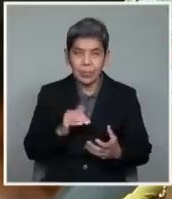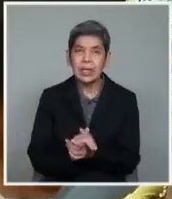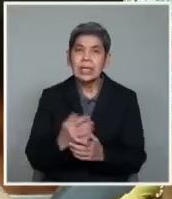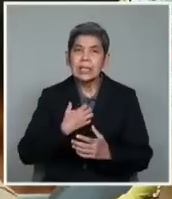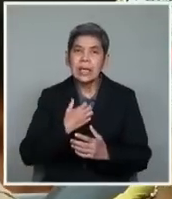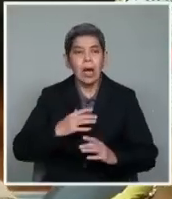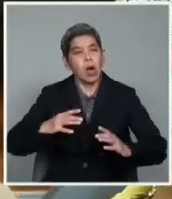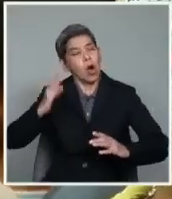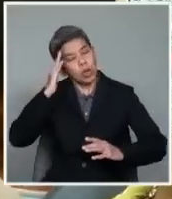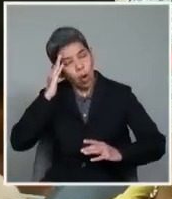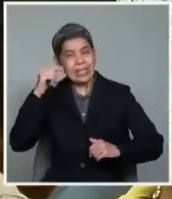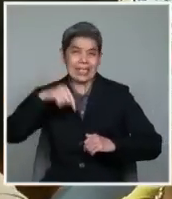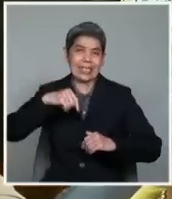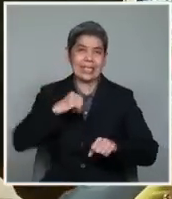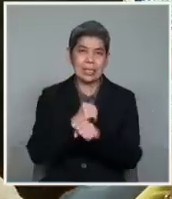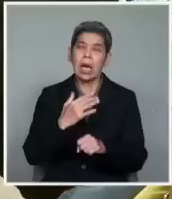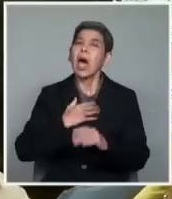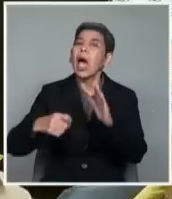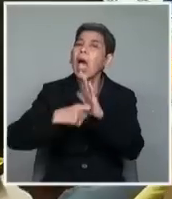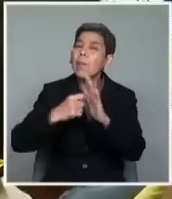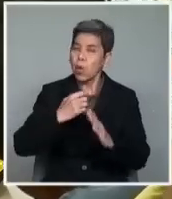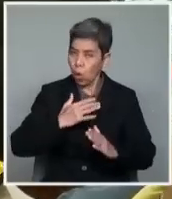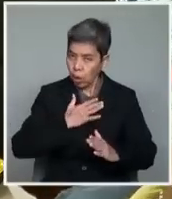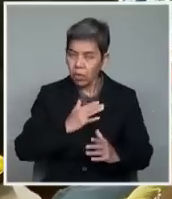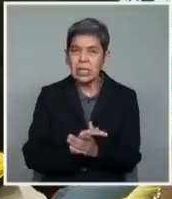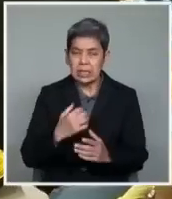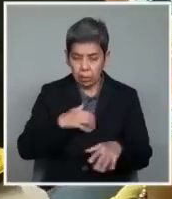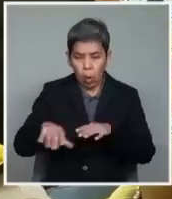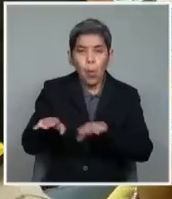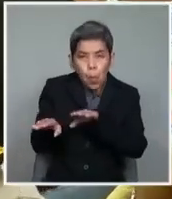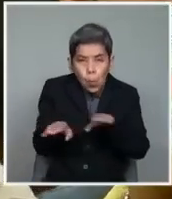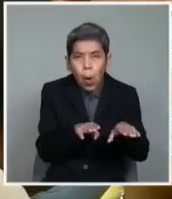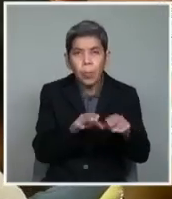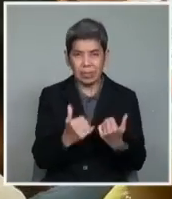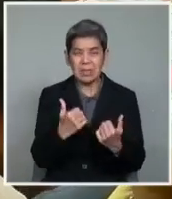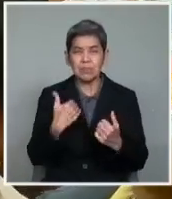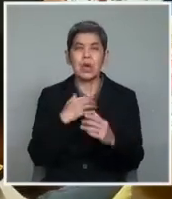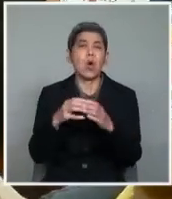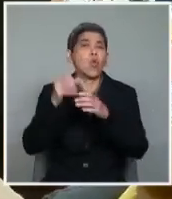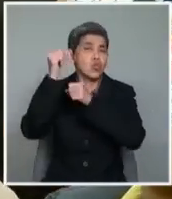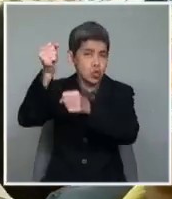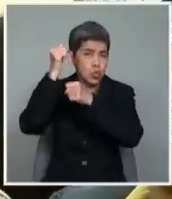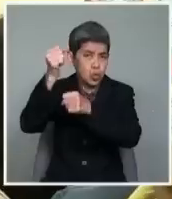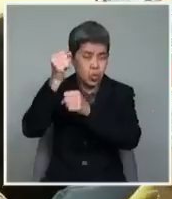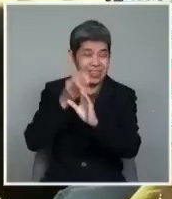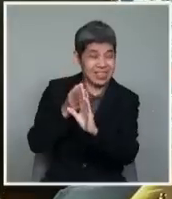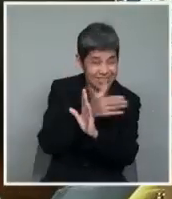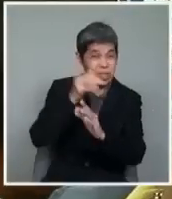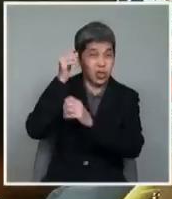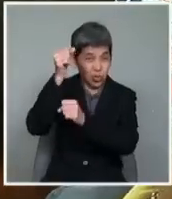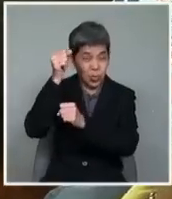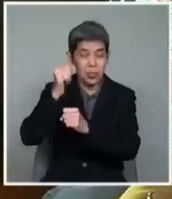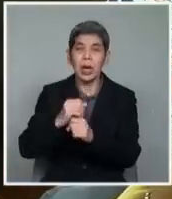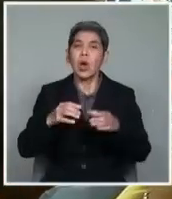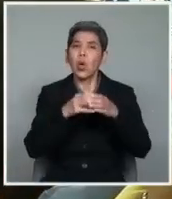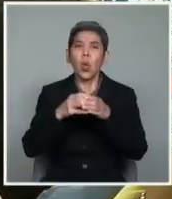ตรียมพักค้างคืนที่นี่โดยให้เหตุผลว่าต้องเตรียมความพร้อมไว้ก่อนเนื่องจากว่าการชุมนุมก่อนหน้านี้เองนะคะส